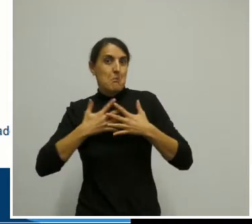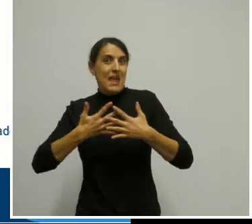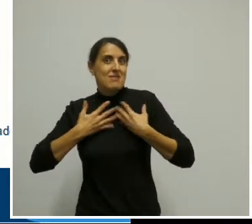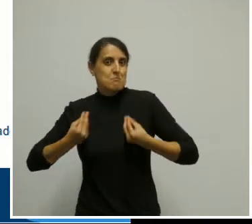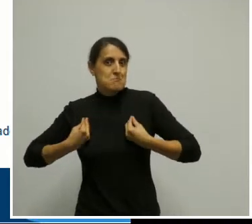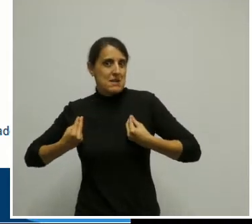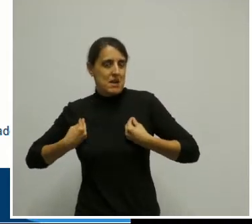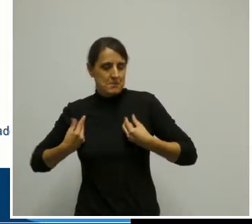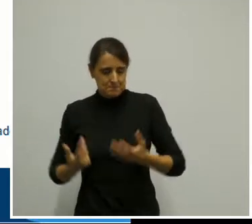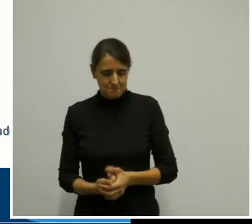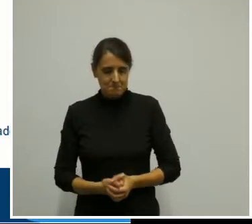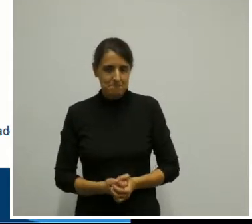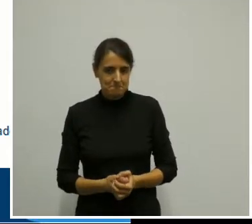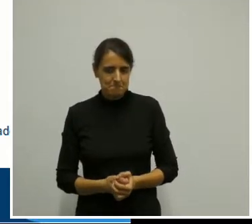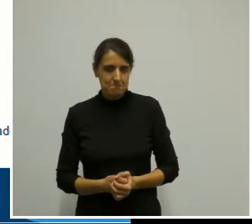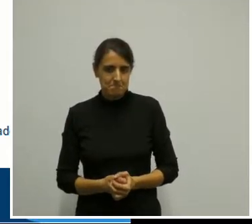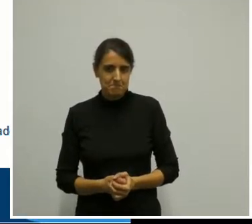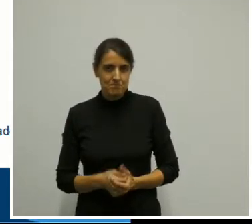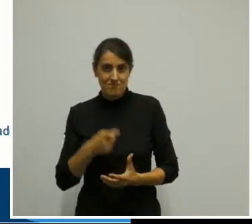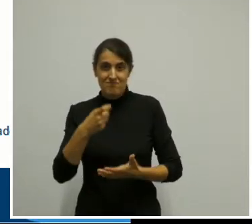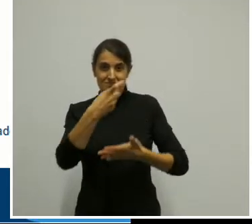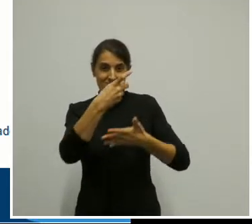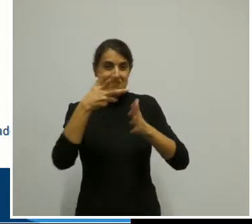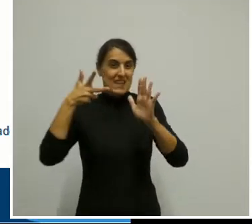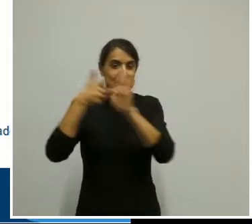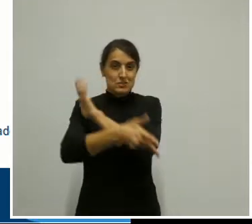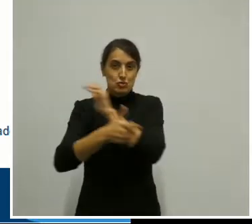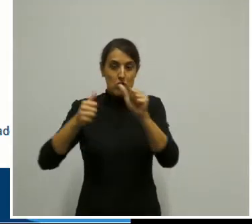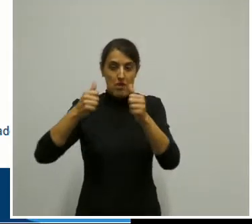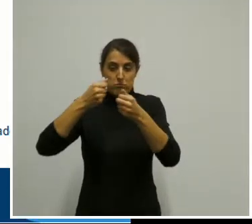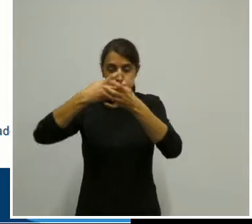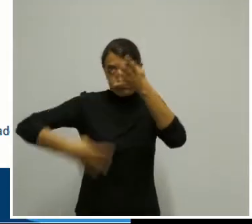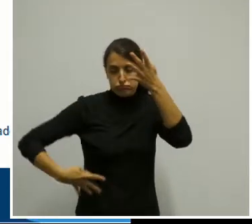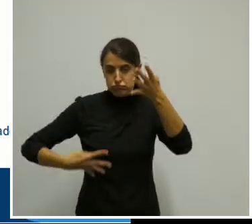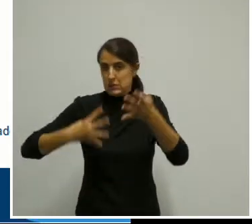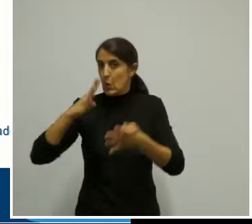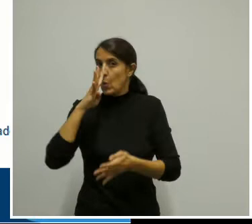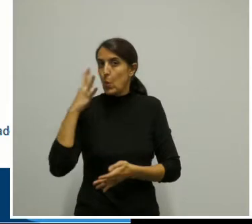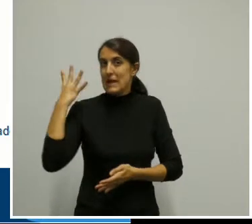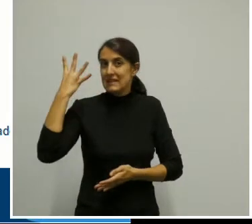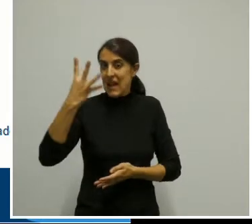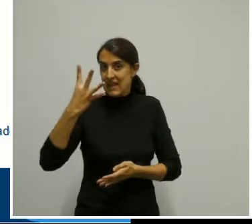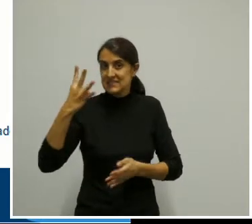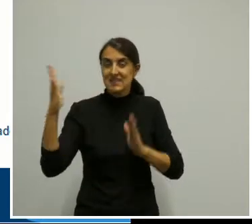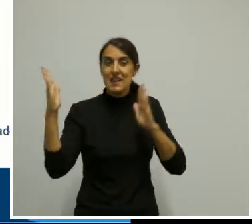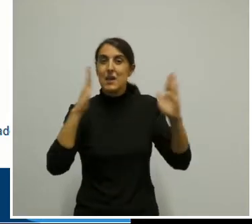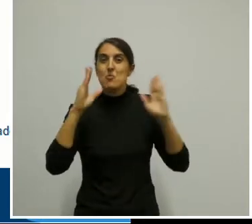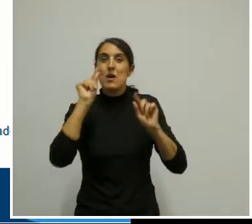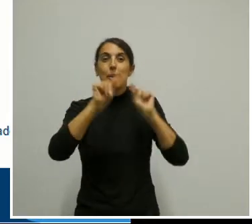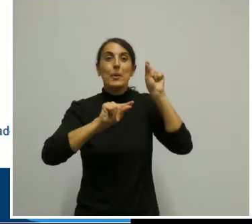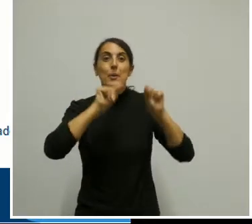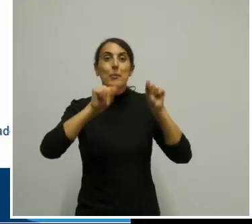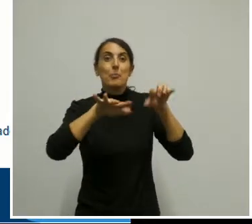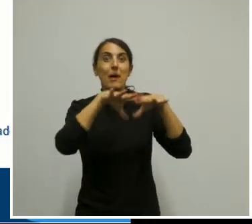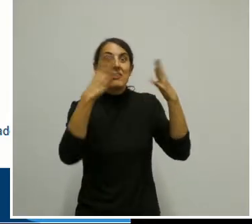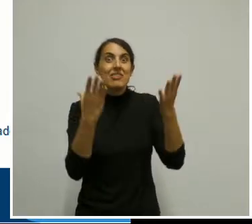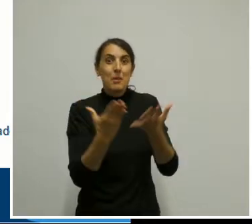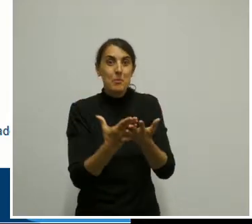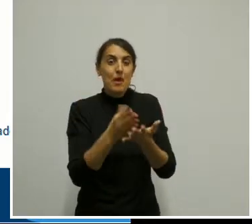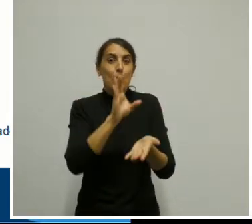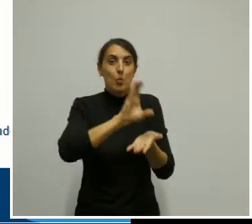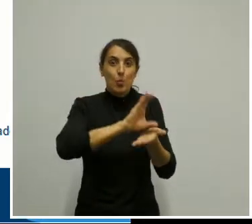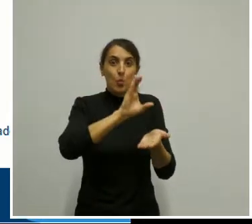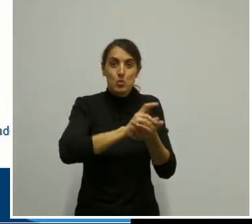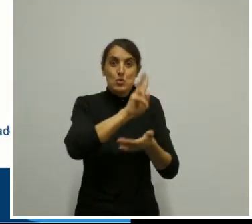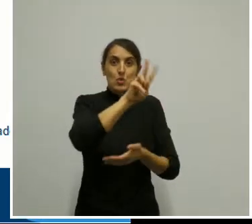posat un històric de 4 cursos perquè veieu que durant la pandèmia, el curs 2021, la